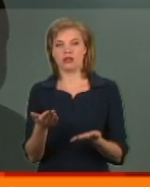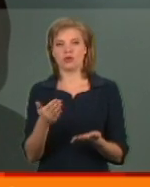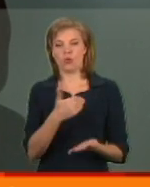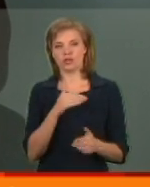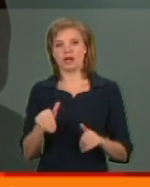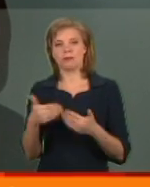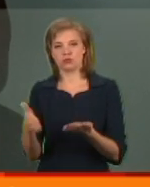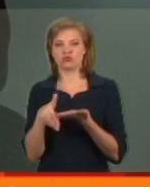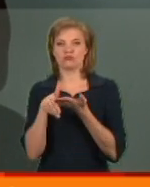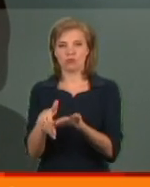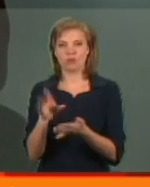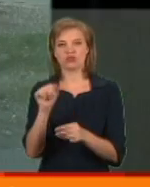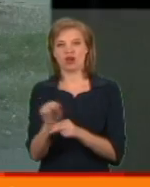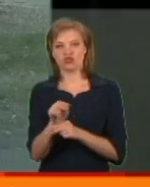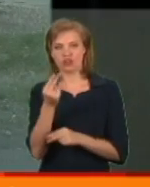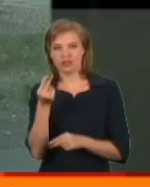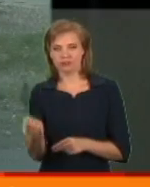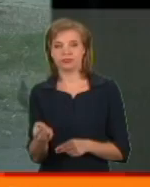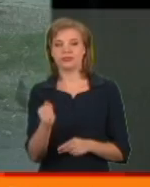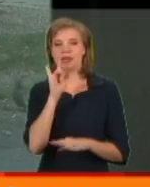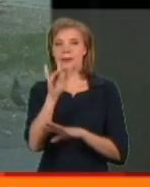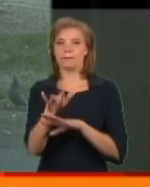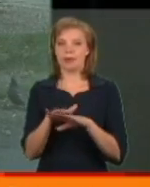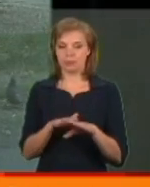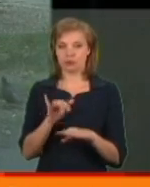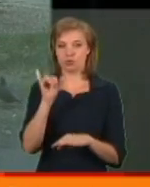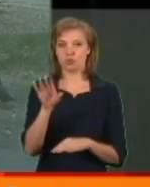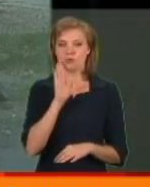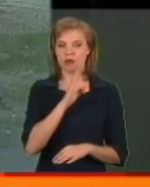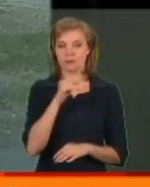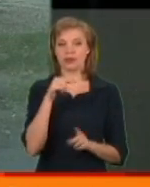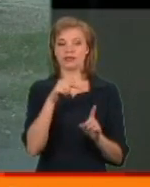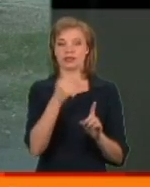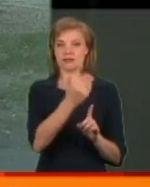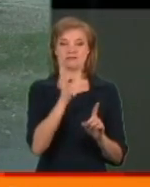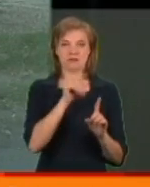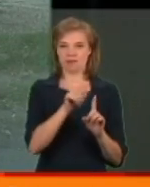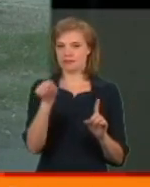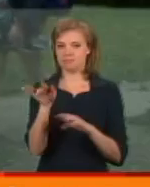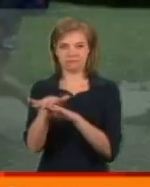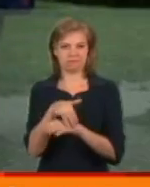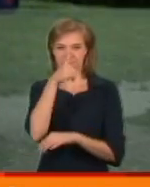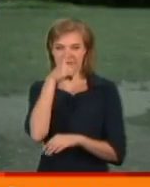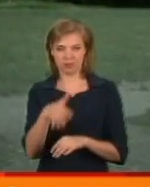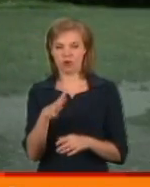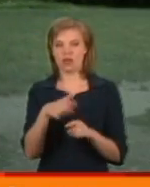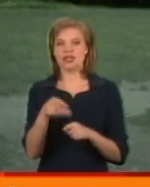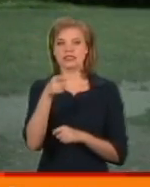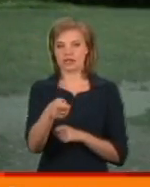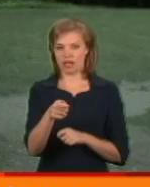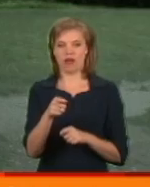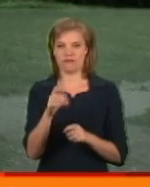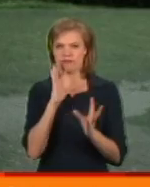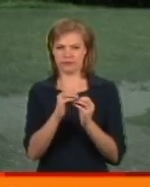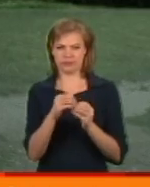хотела предложить помощь на лечение. Перепросити в Поліниної мами Маріїна мама не змогла. Заяв ніхто з